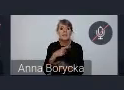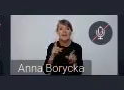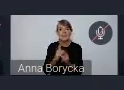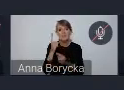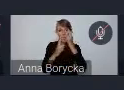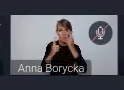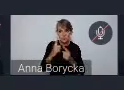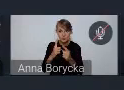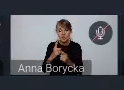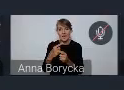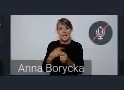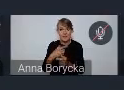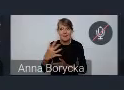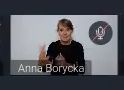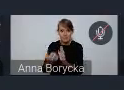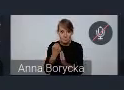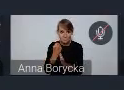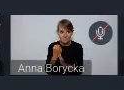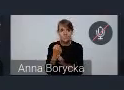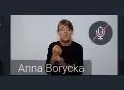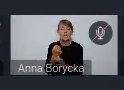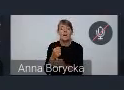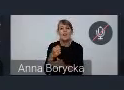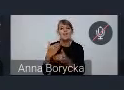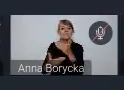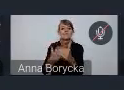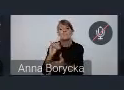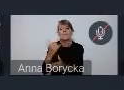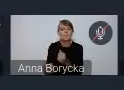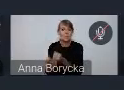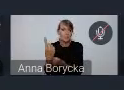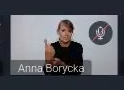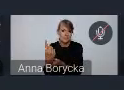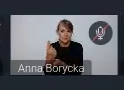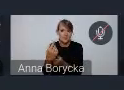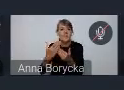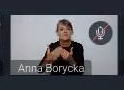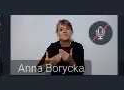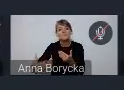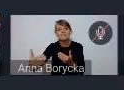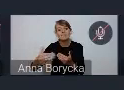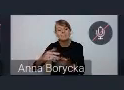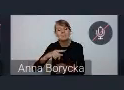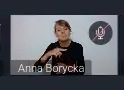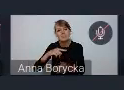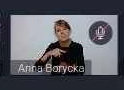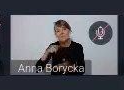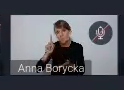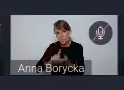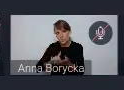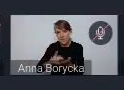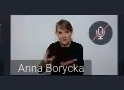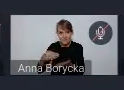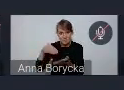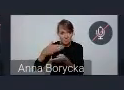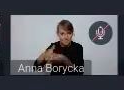tak, czy w dłuższej perspektywie finansowej będziemy w stanie po prostu ten dług